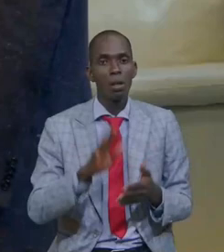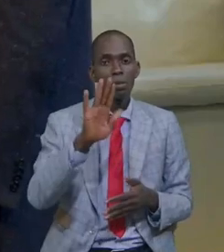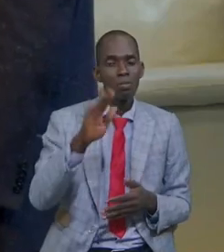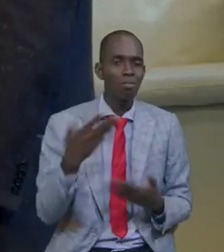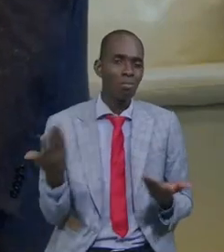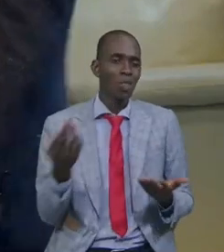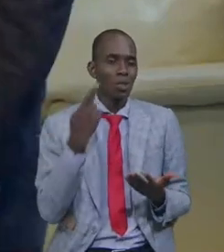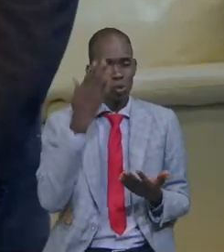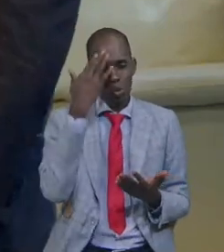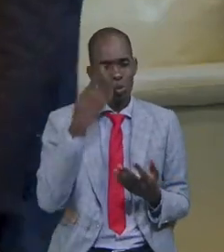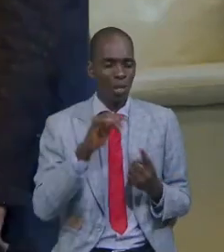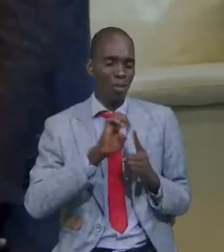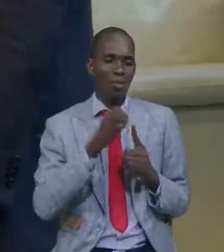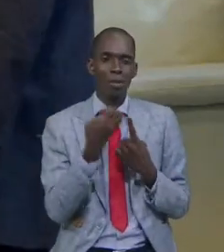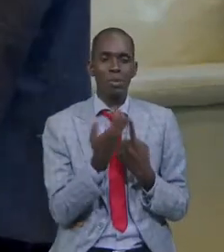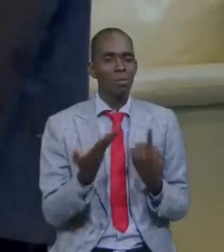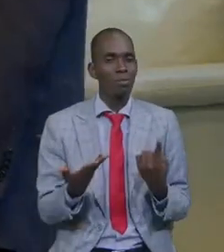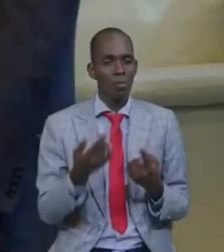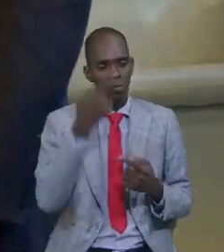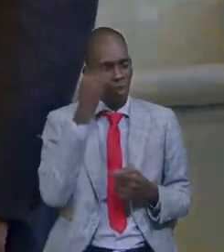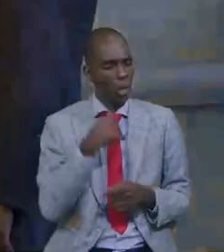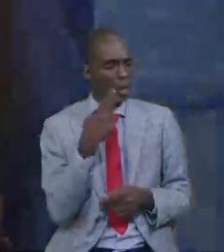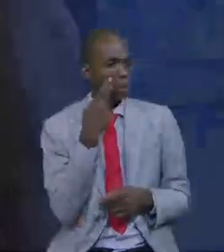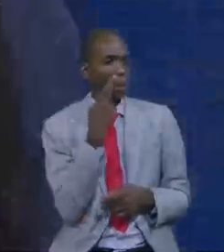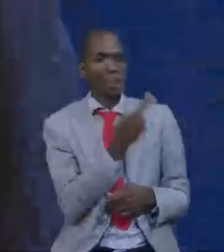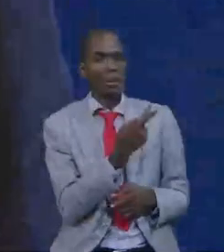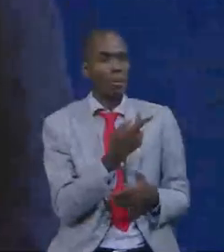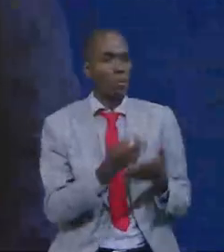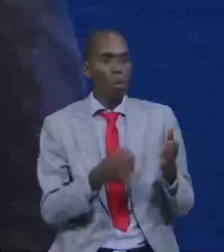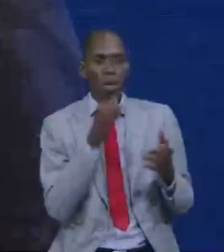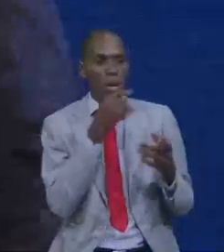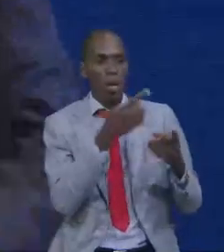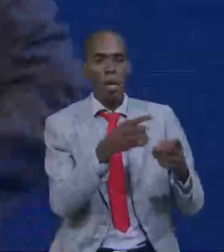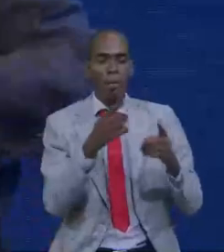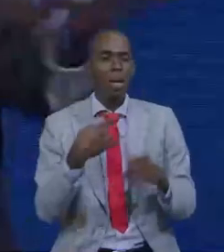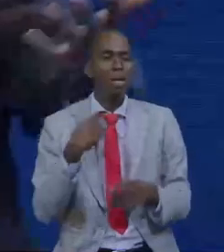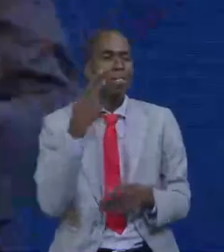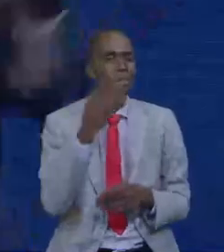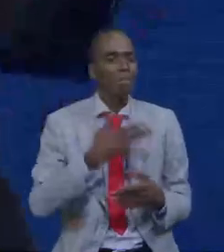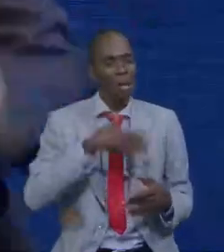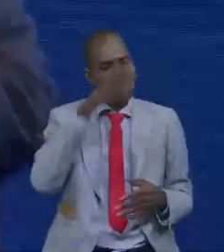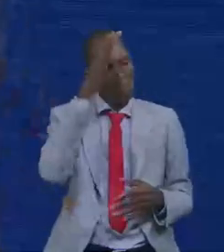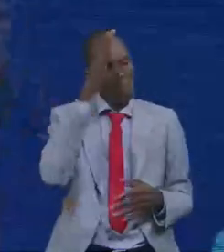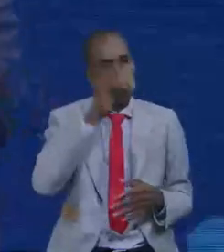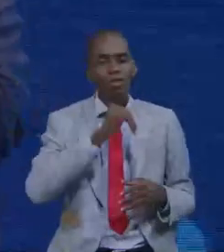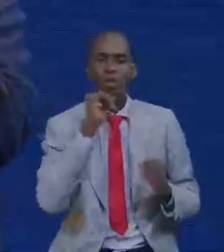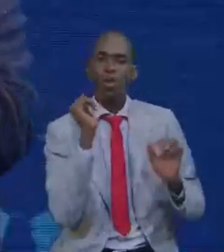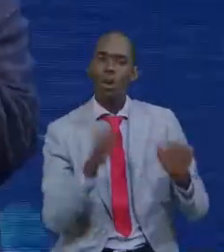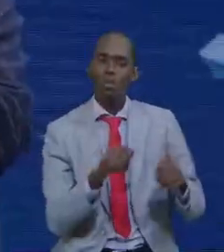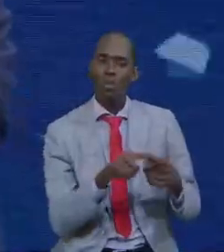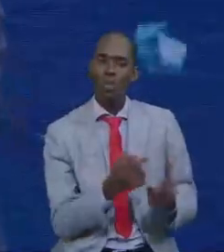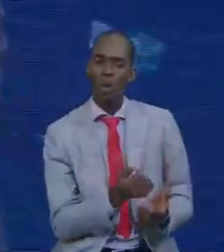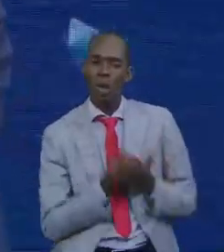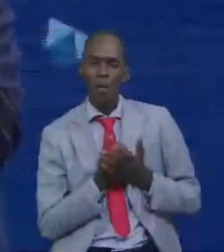environnement. C'est parce que j'ai vu papa, maman ne faisait pas bien. Ainsi donc, moi-même, j'ai suivi le chemin.